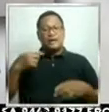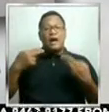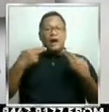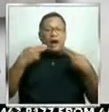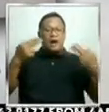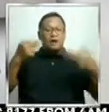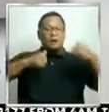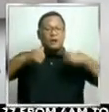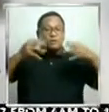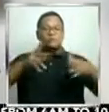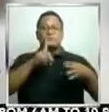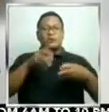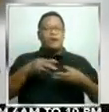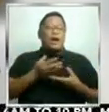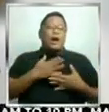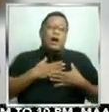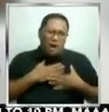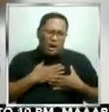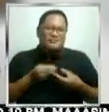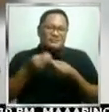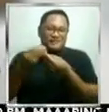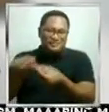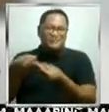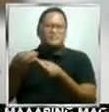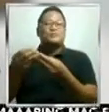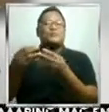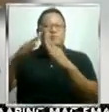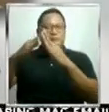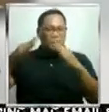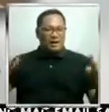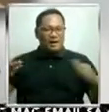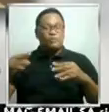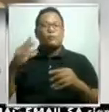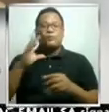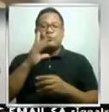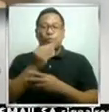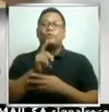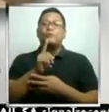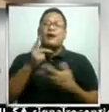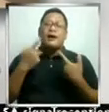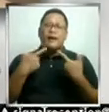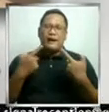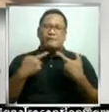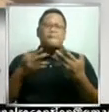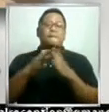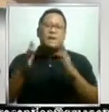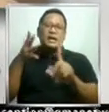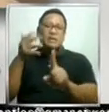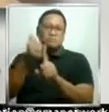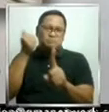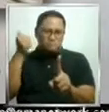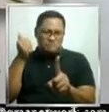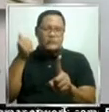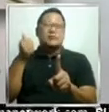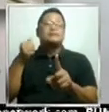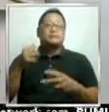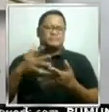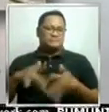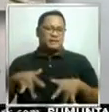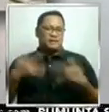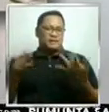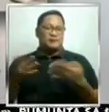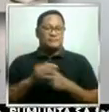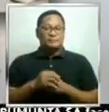home renovations para sa mga taong nagkaroon ng malaking impact sa kanilang buhay. Si Michael naging hands-on